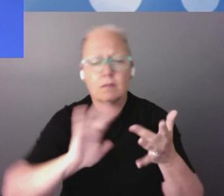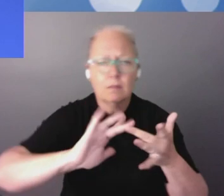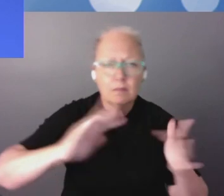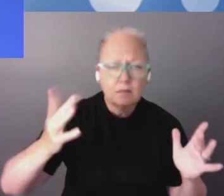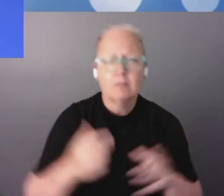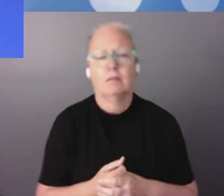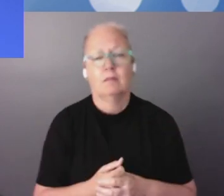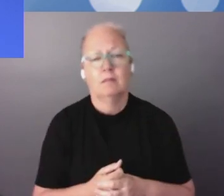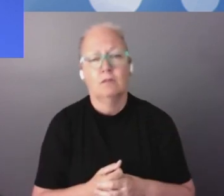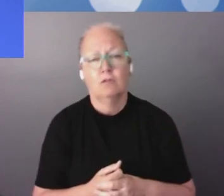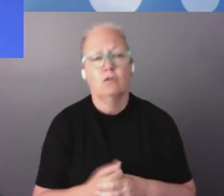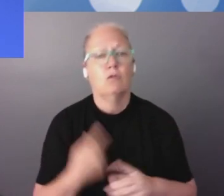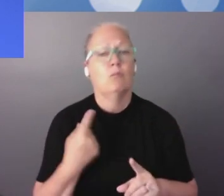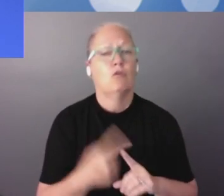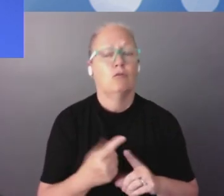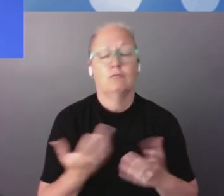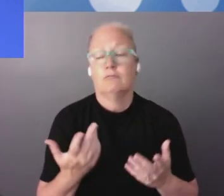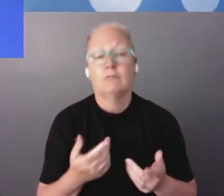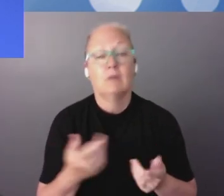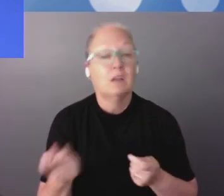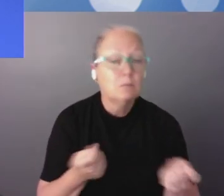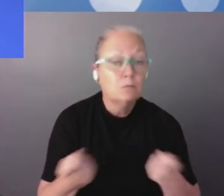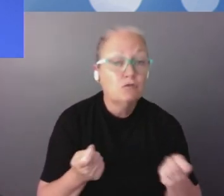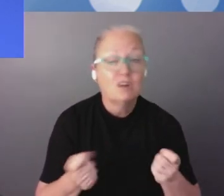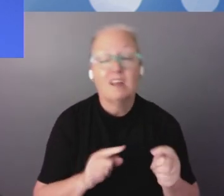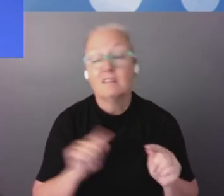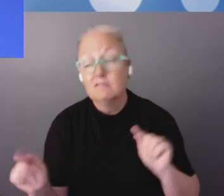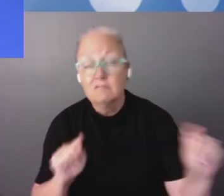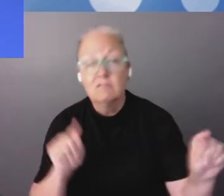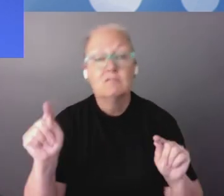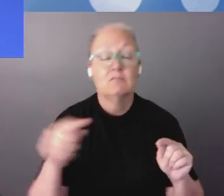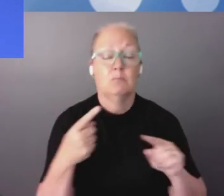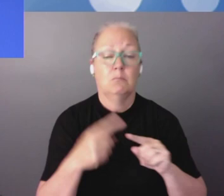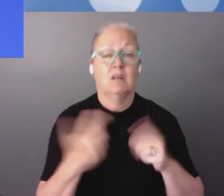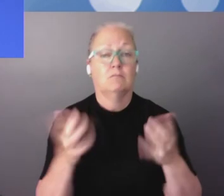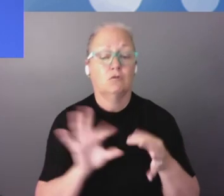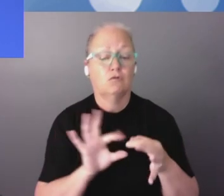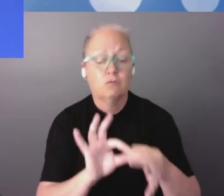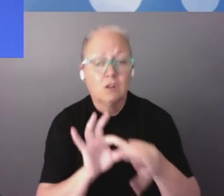地方自治政府，包括我们个人之间的交往。我们现在